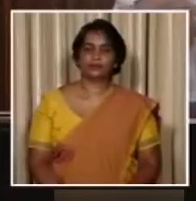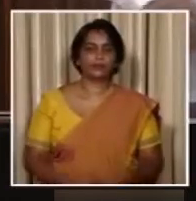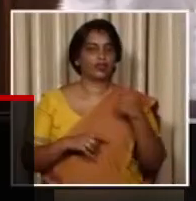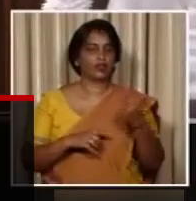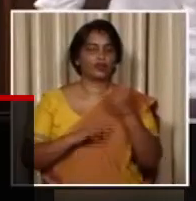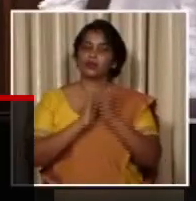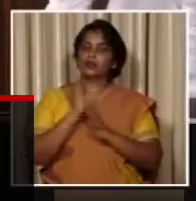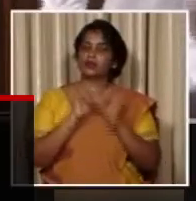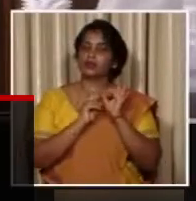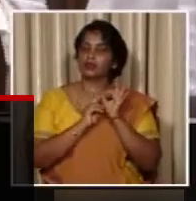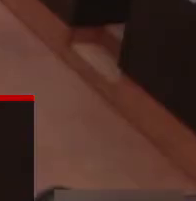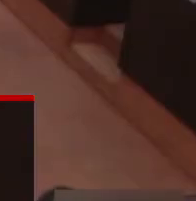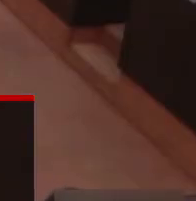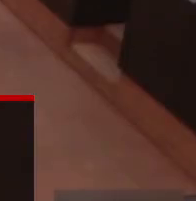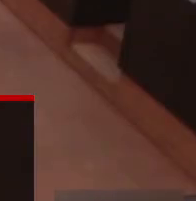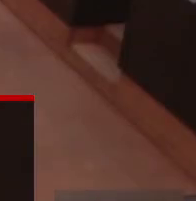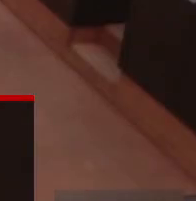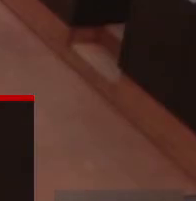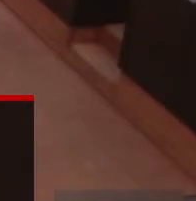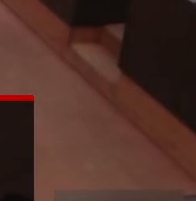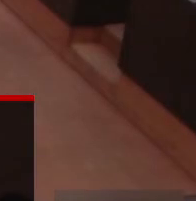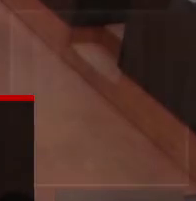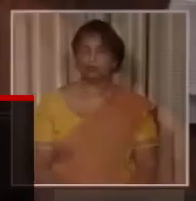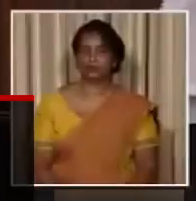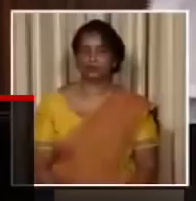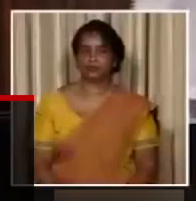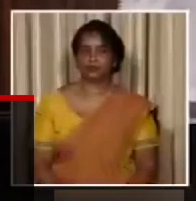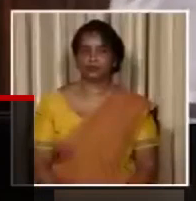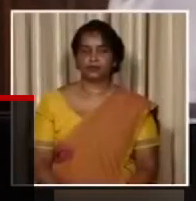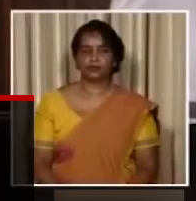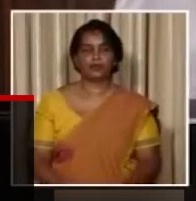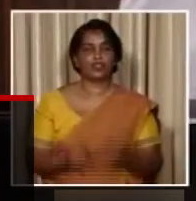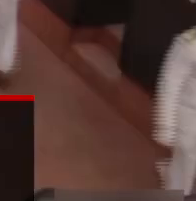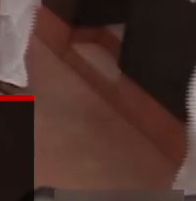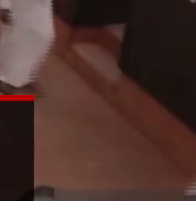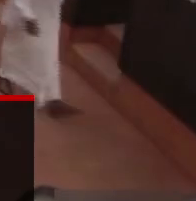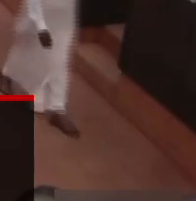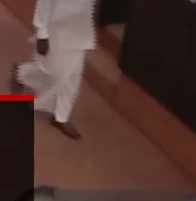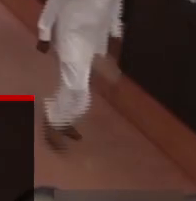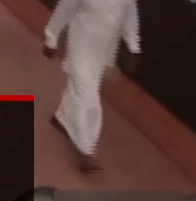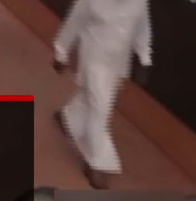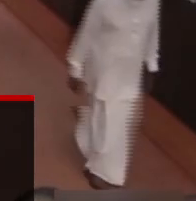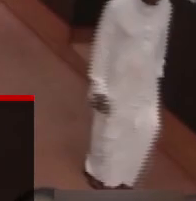අභිනව මන්ත්‍රීතුමාගේ නිල ප්‍රතිඥා අනුරාධපුර දිස්ත්‍රික්කයේ කරු එම්.ජී. වීරසේන මැතිතුමා